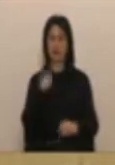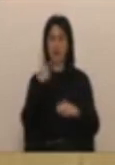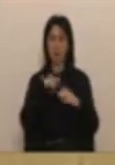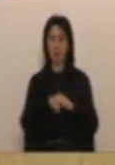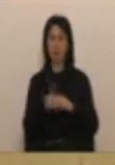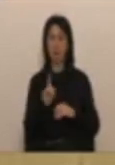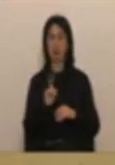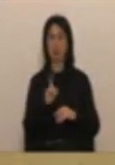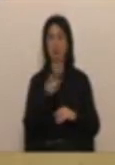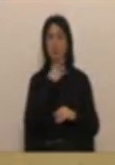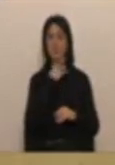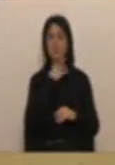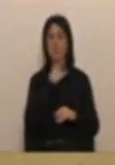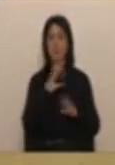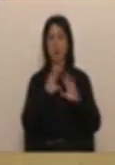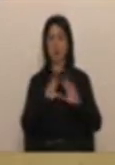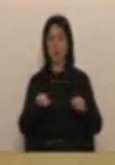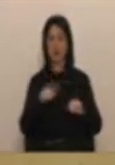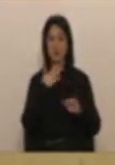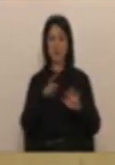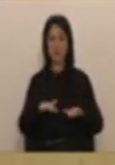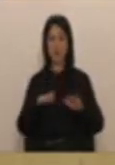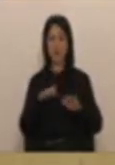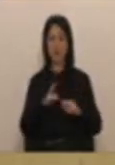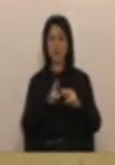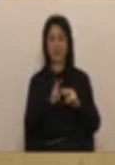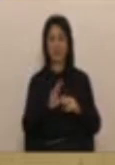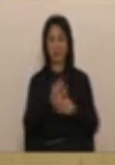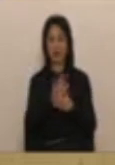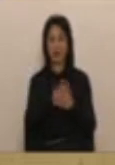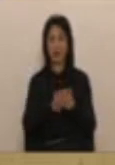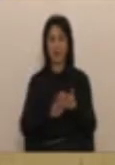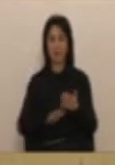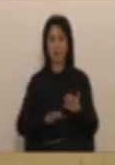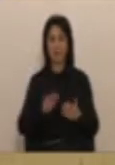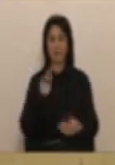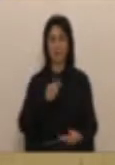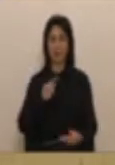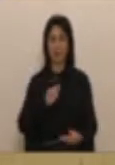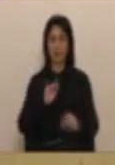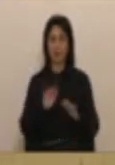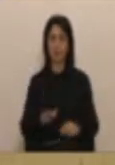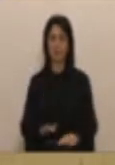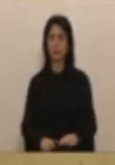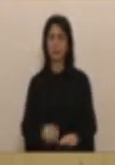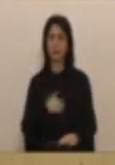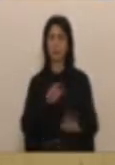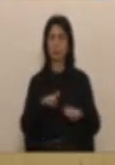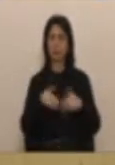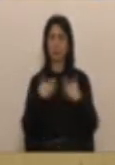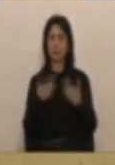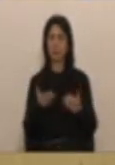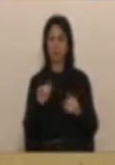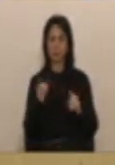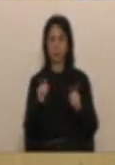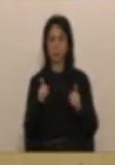გამომდინარე, რომ კრიზისი განმუხტულიყო და საკრებულოებს შეუფერხებლად გაეგრძელებინათ საქმიანობა, შევთავაზეთ,